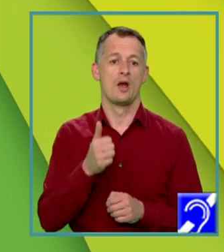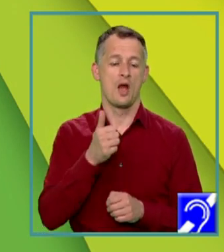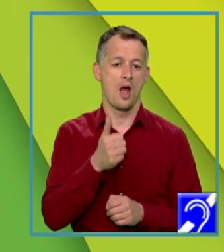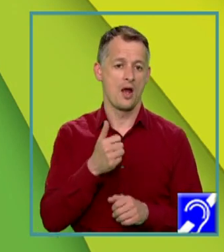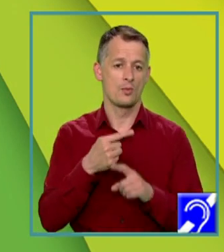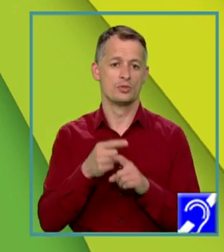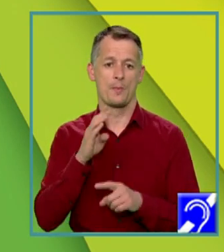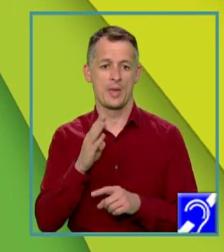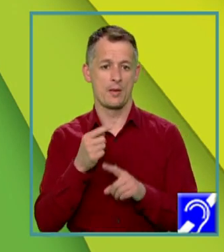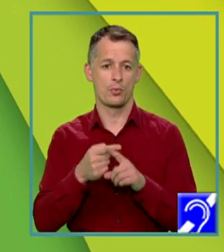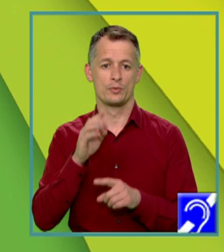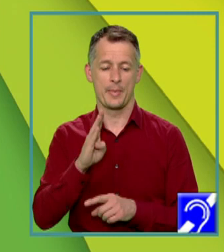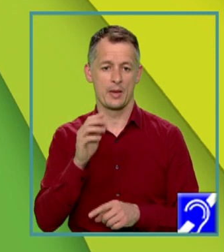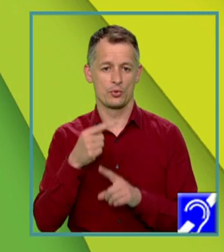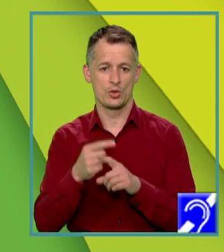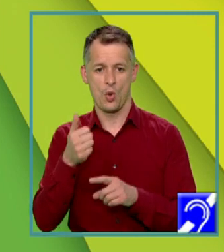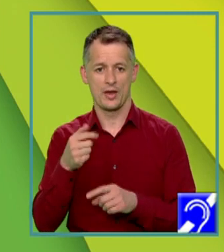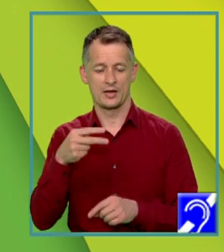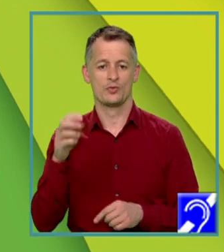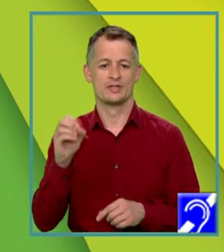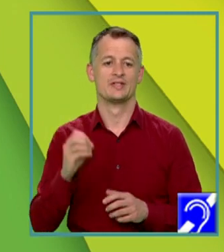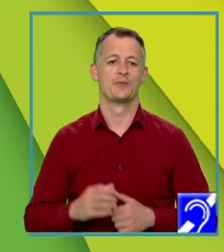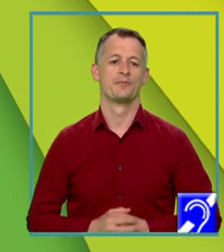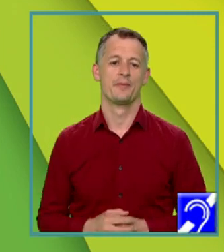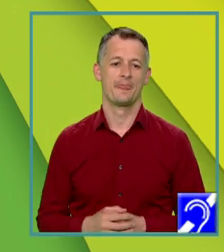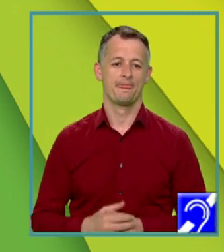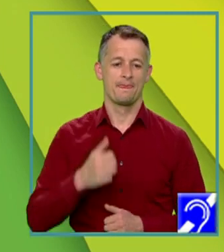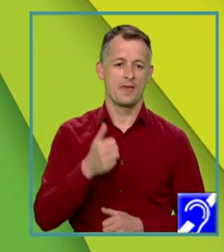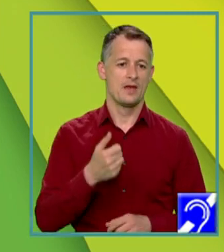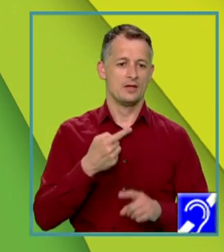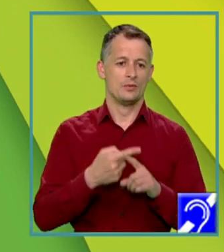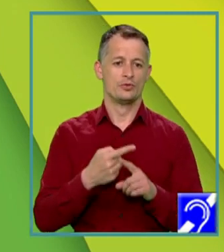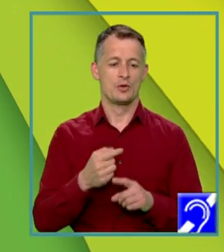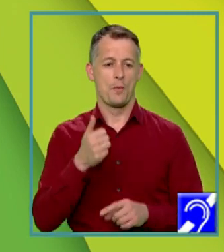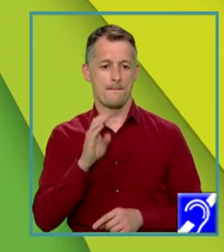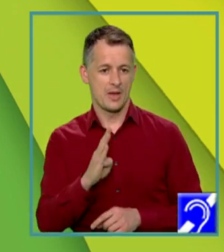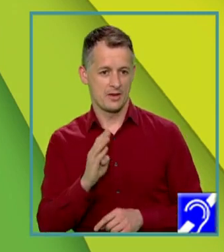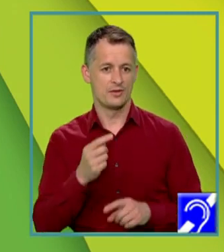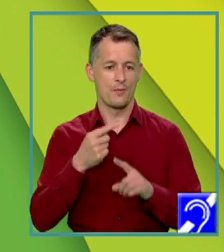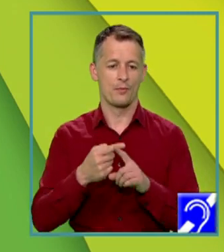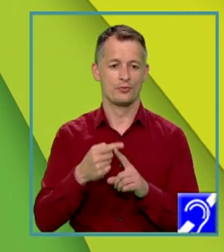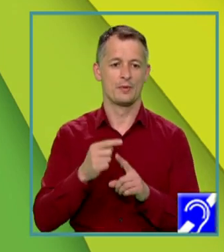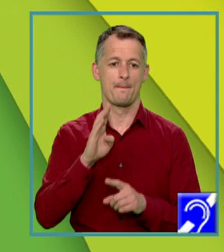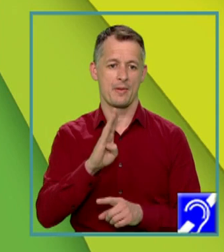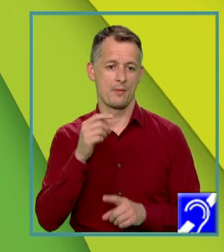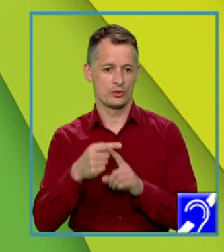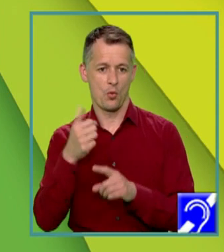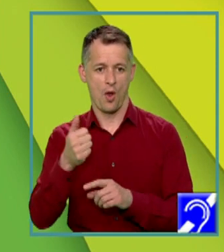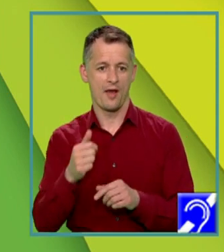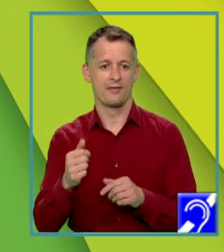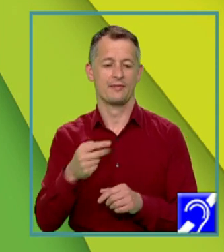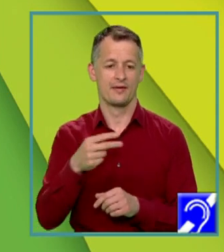mulți cu a egal cu zero avem A înmulțit cu B plus b înmulțit cu AC egal cu